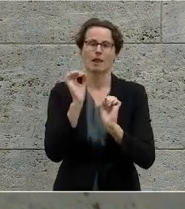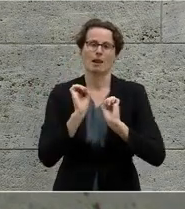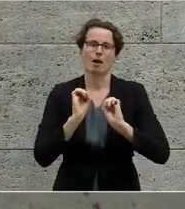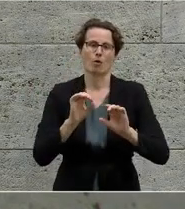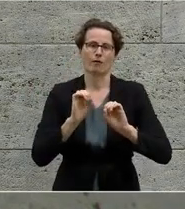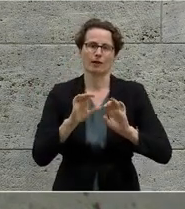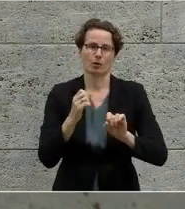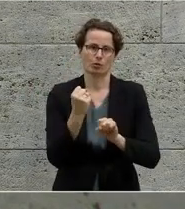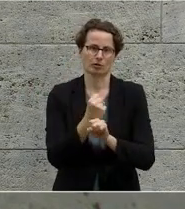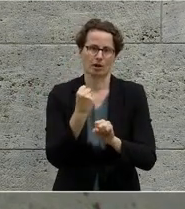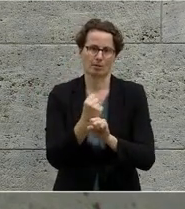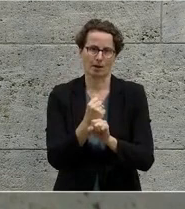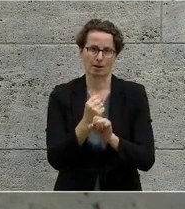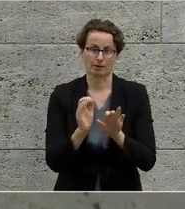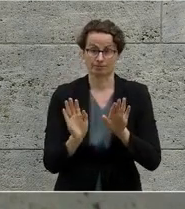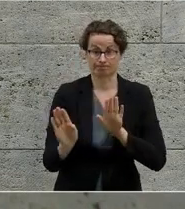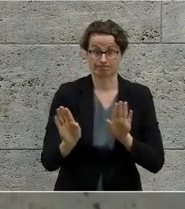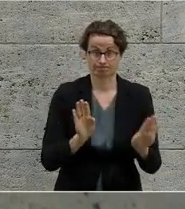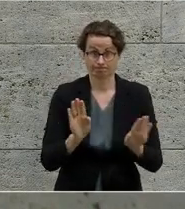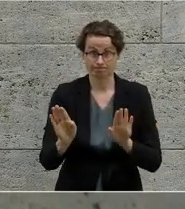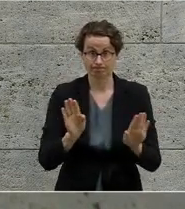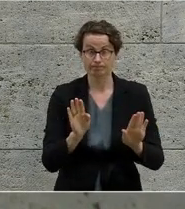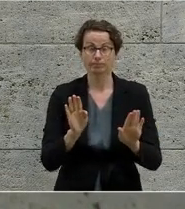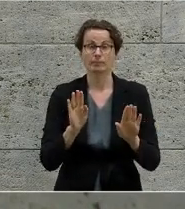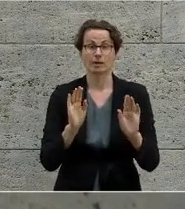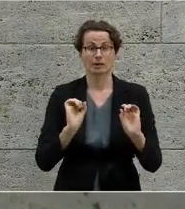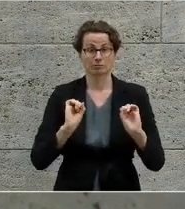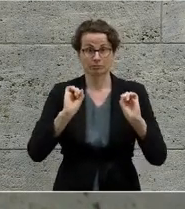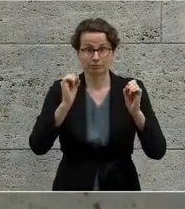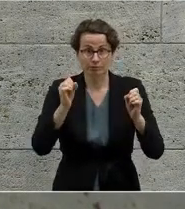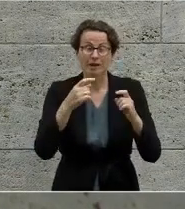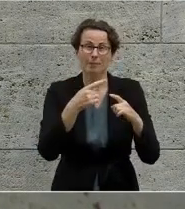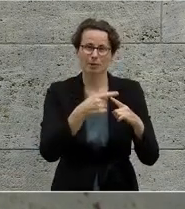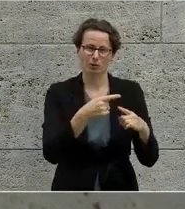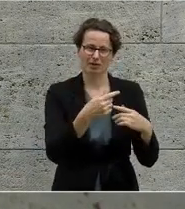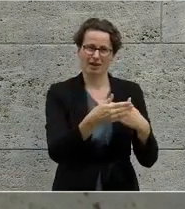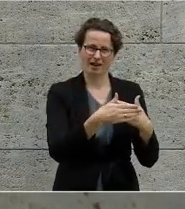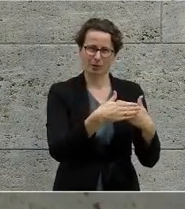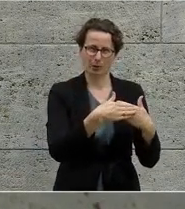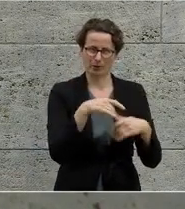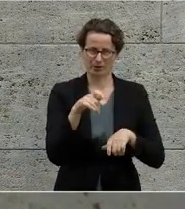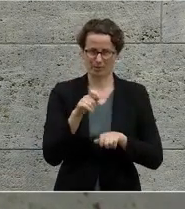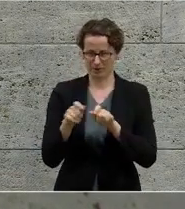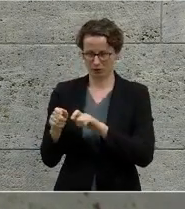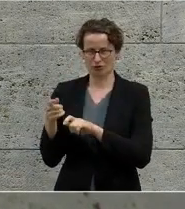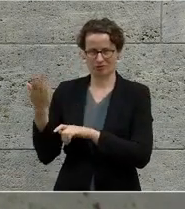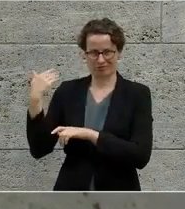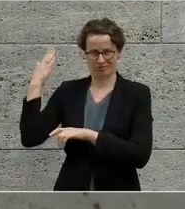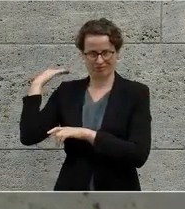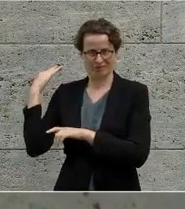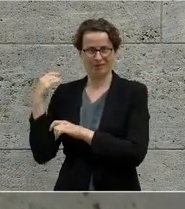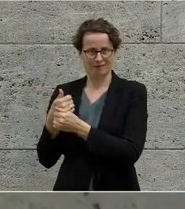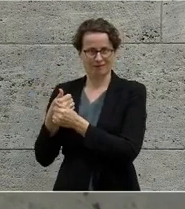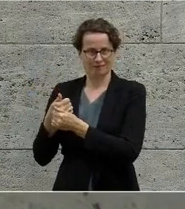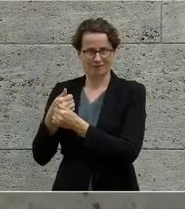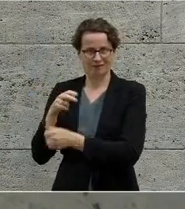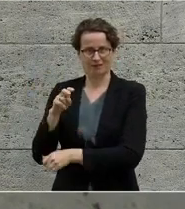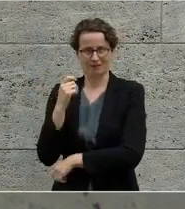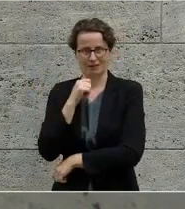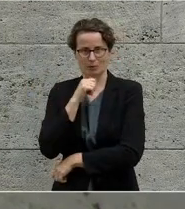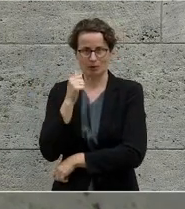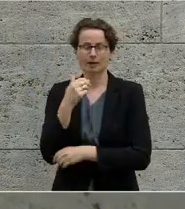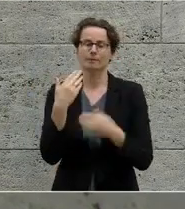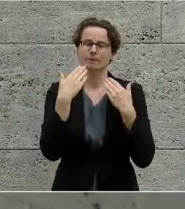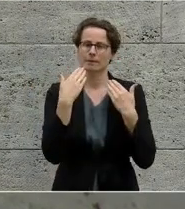Großartiges. Und für das Engagement der Angehörigen der Stiftung 20. Juli und auch der Gedenkstätte danke ich